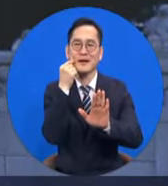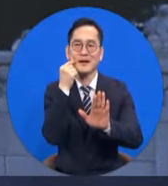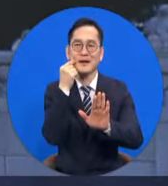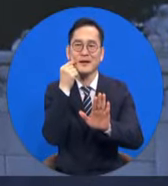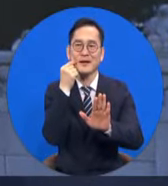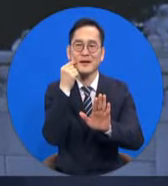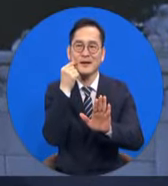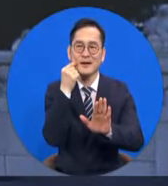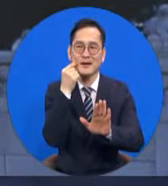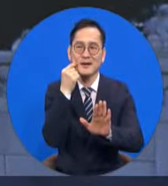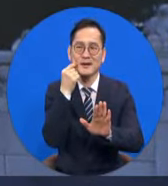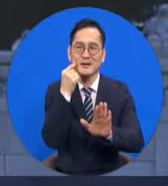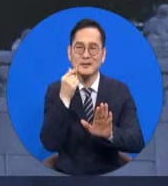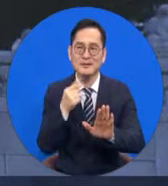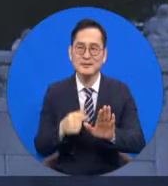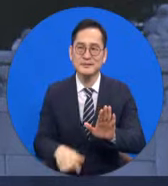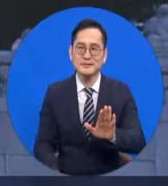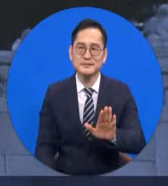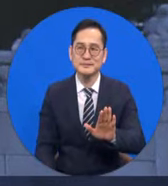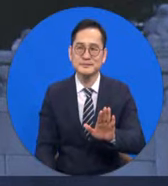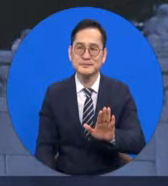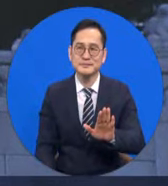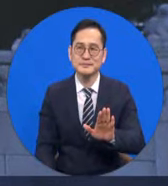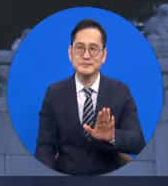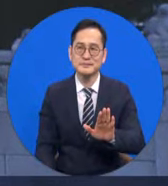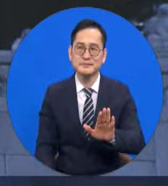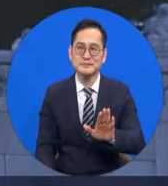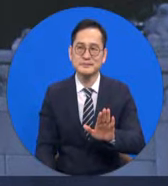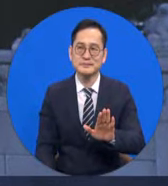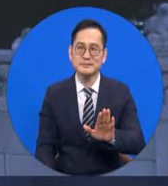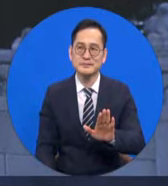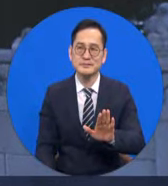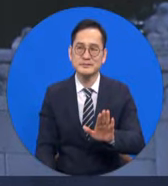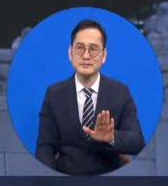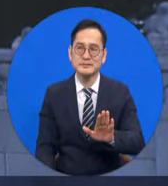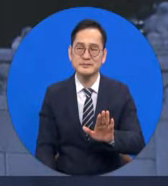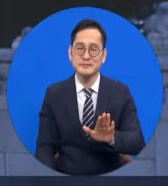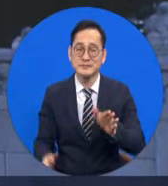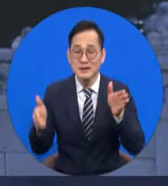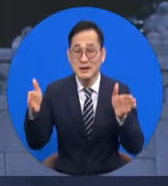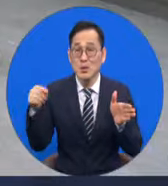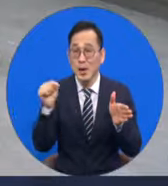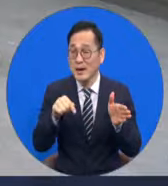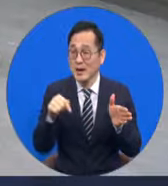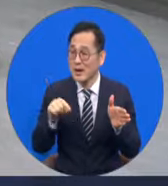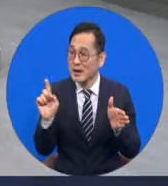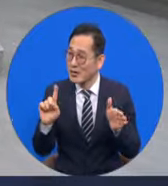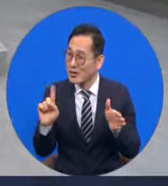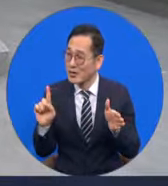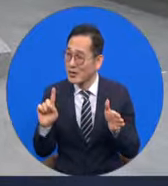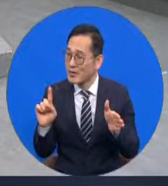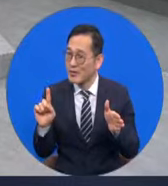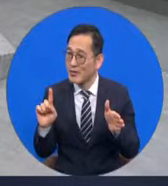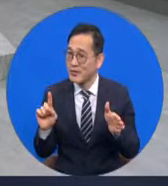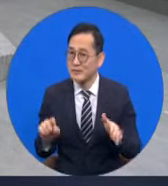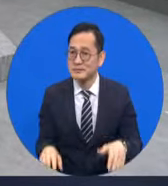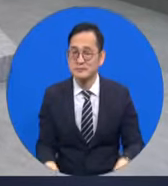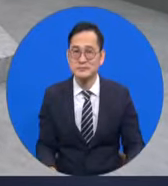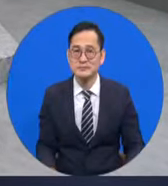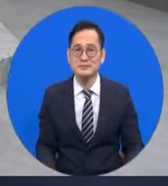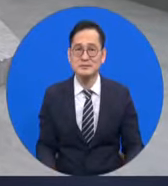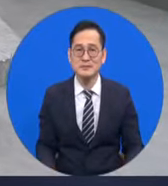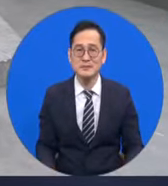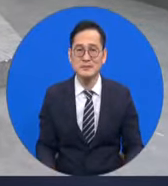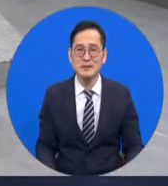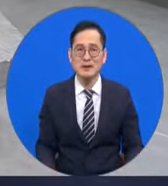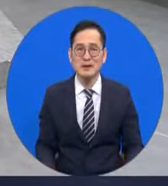동안 어떻게 보느냐라는 질문 드렸거든요. 그 질문에 대한 답변은 안 해주셨는데. 블랙아웃 기간 동안에 사실은 변수가 많았죠. 그 양문석 후보라든가